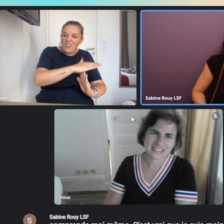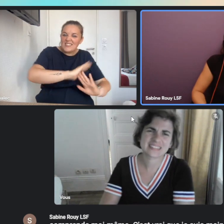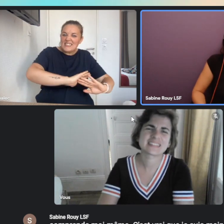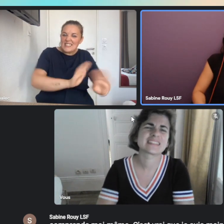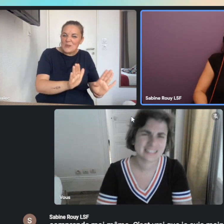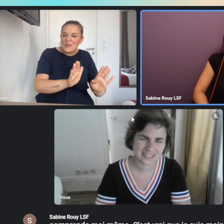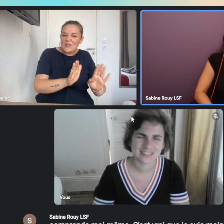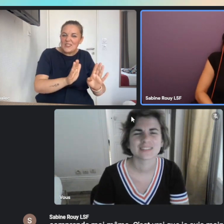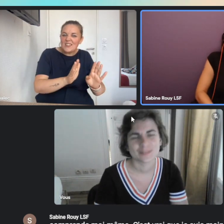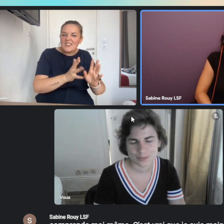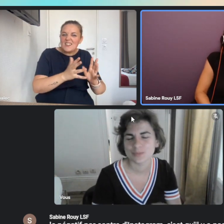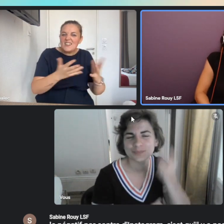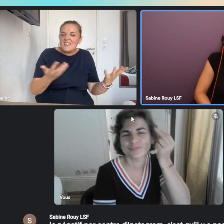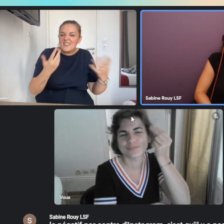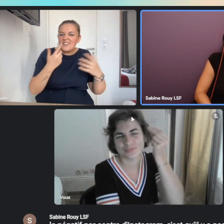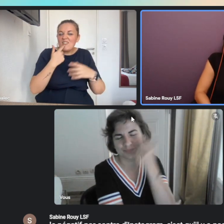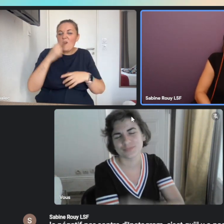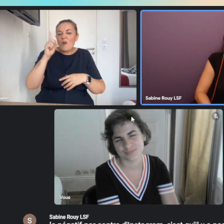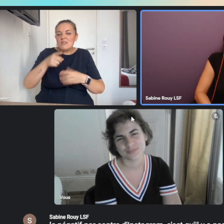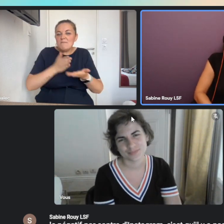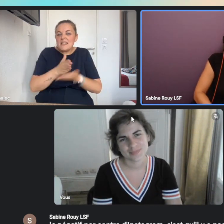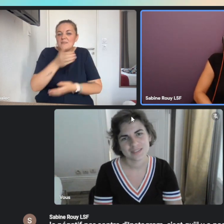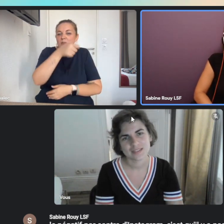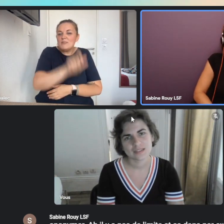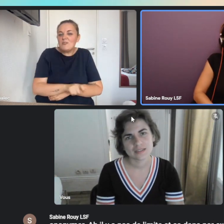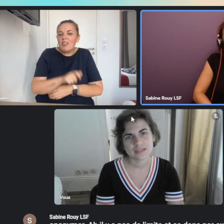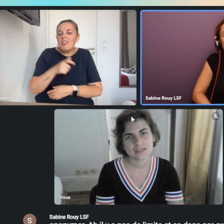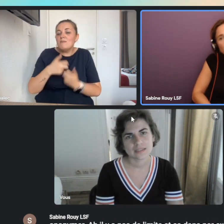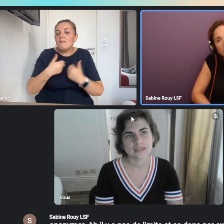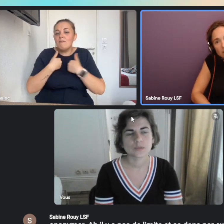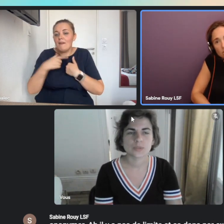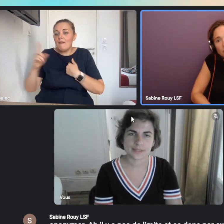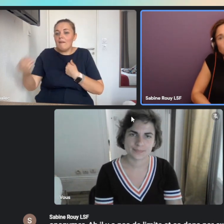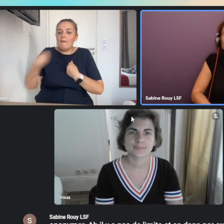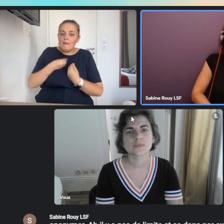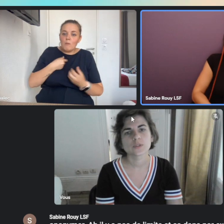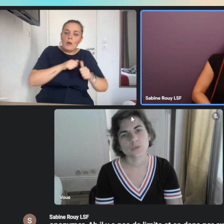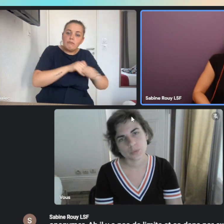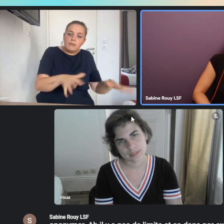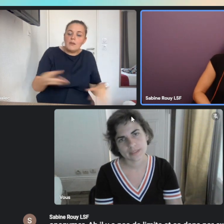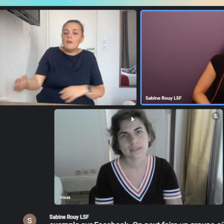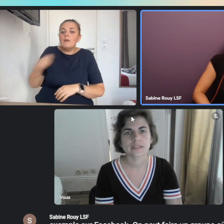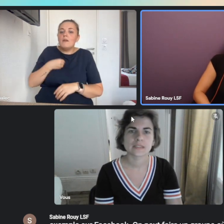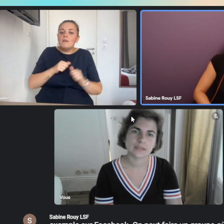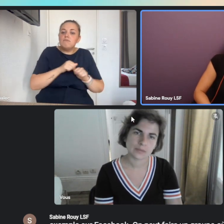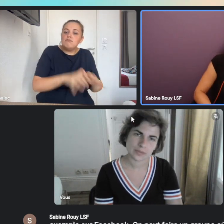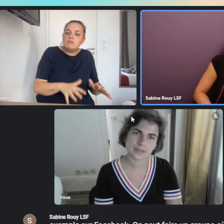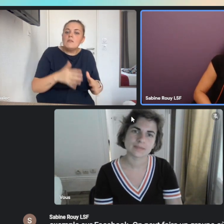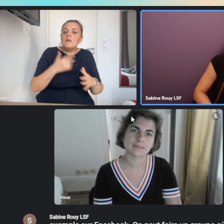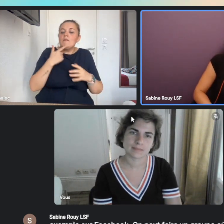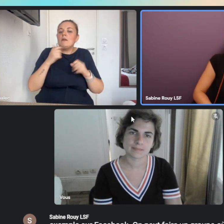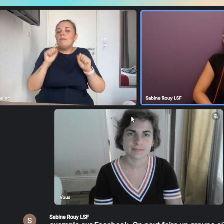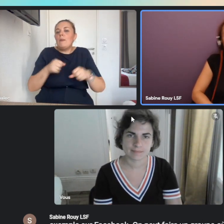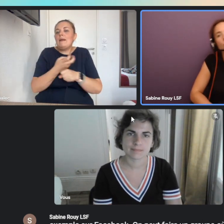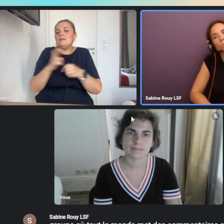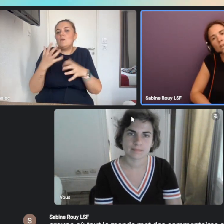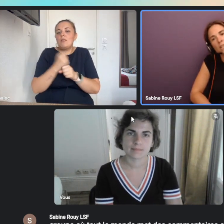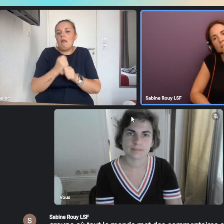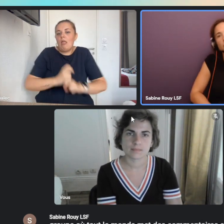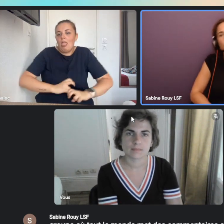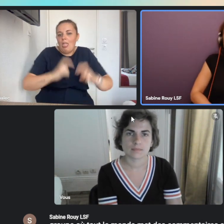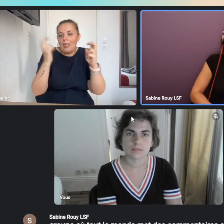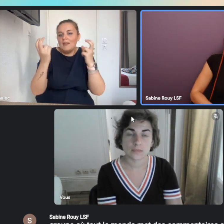Instagram, c'est pas possible, il y a qu'un compte, donc tout le monde peut pas participer. Donc on est obligé de partager avec une personne, par exemple, que les gens me donnent leurs informations, que ce soit